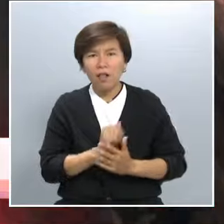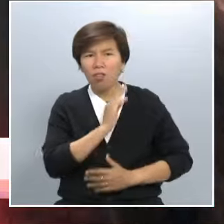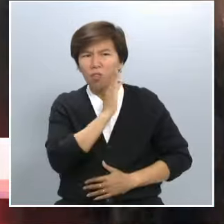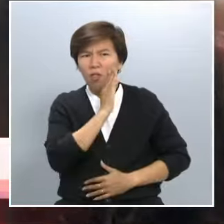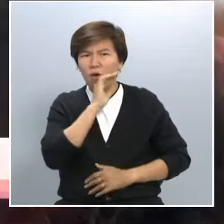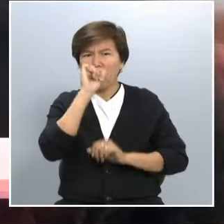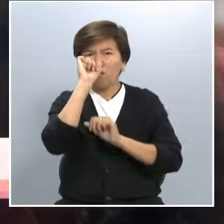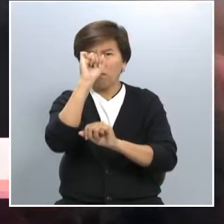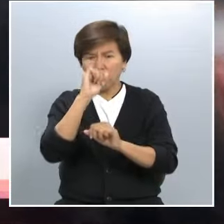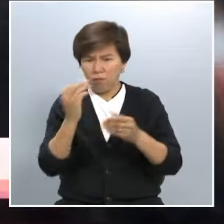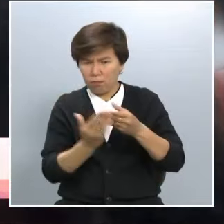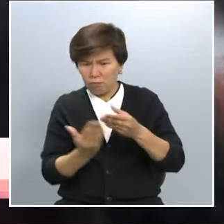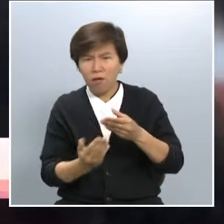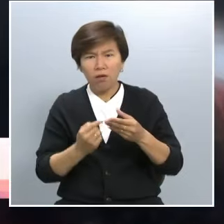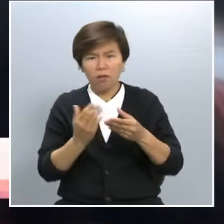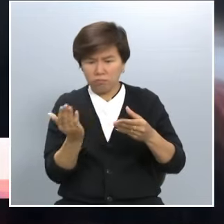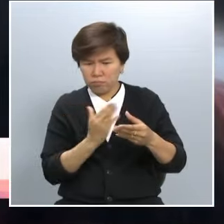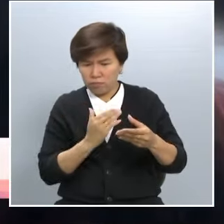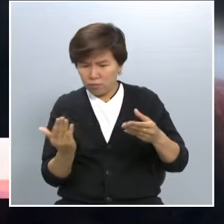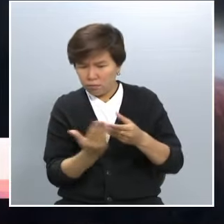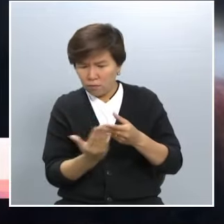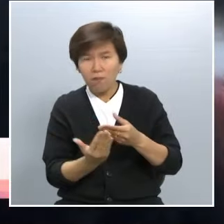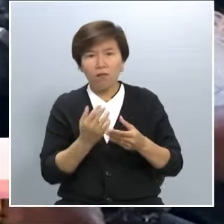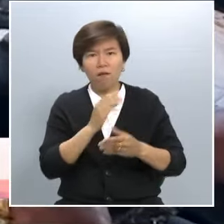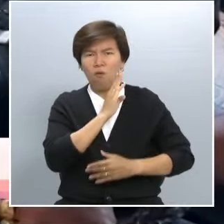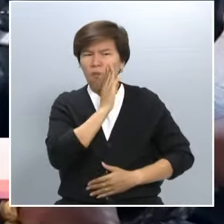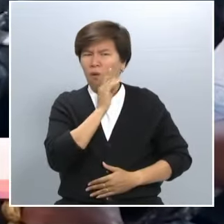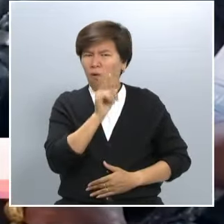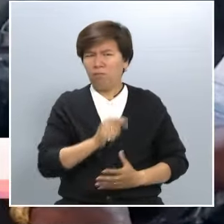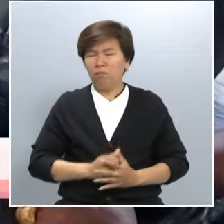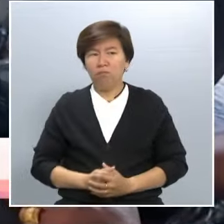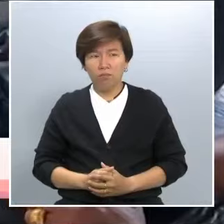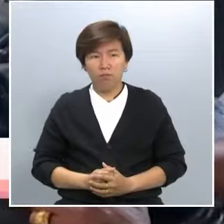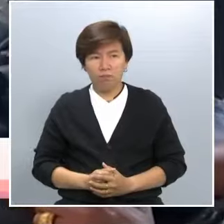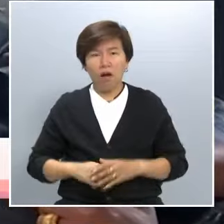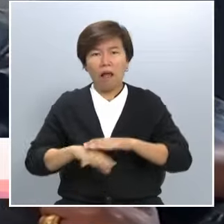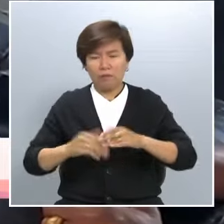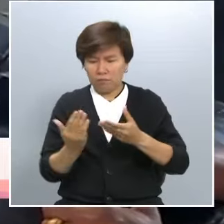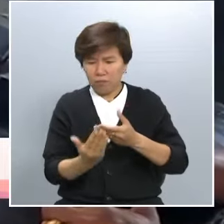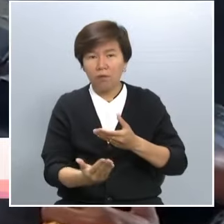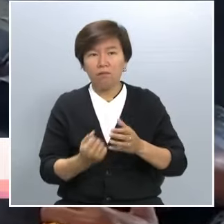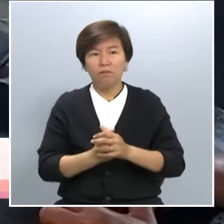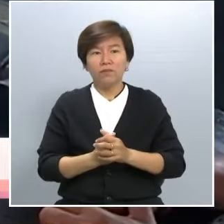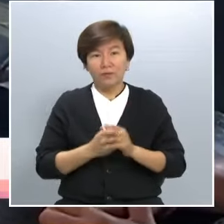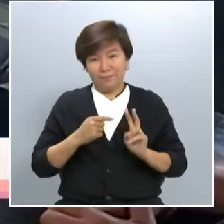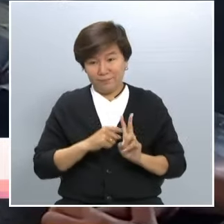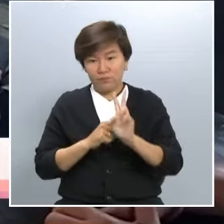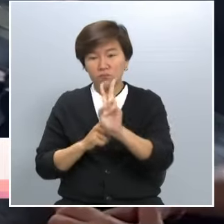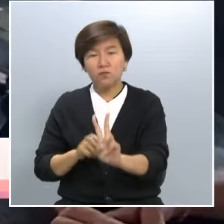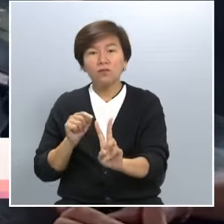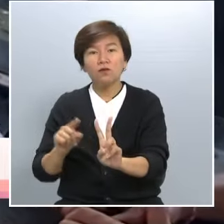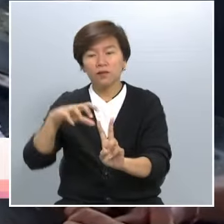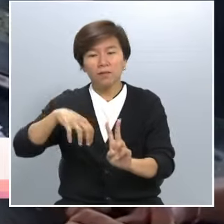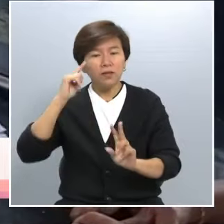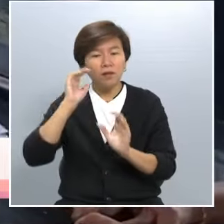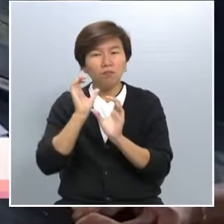าแทบทั้งสิ้นก่อนที่ทนายพัทจะนำนางบุญธาไปแจ้งความร้องทุกข์ต่อพนักงานสอบสวนที่สภ.เมืองพั